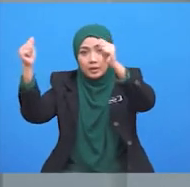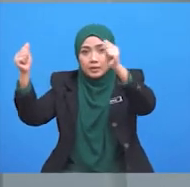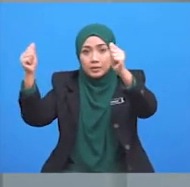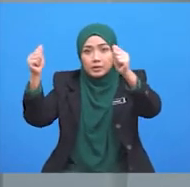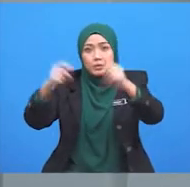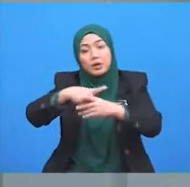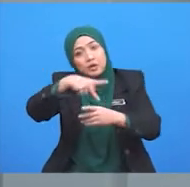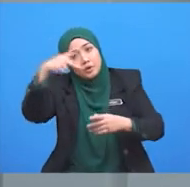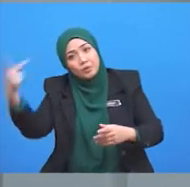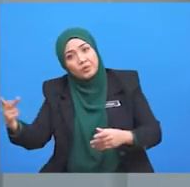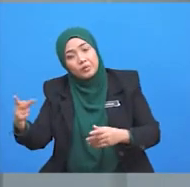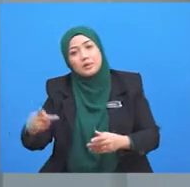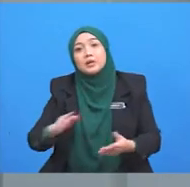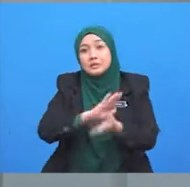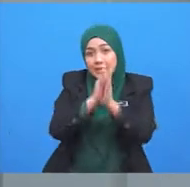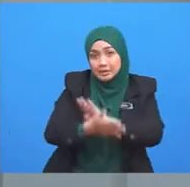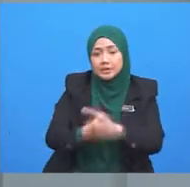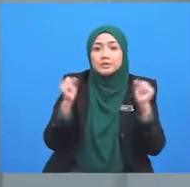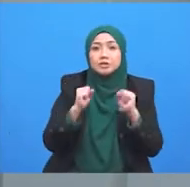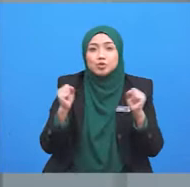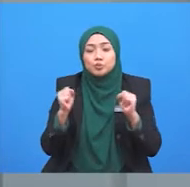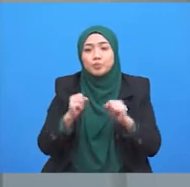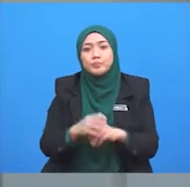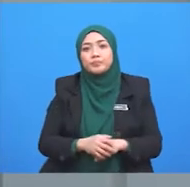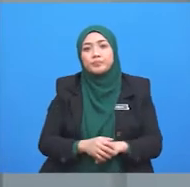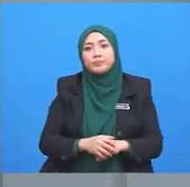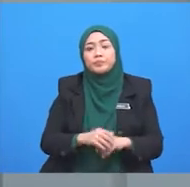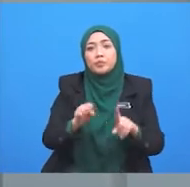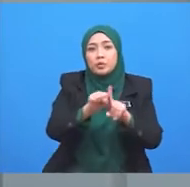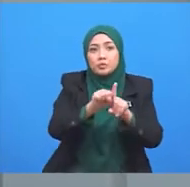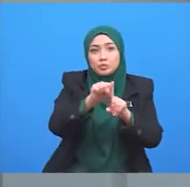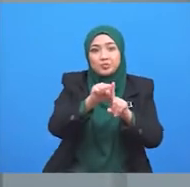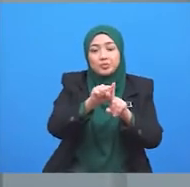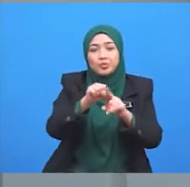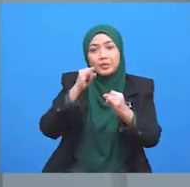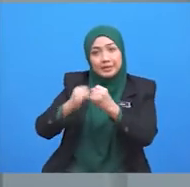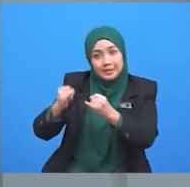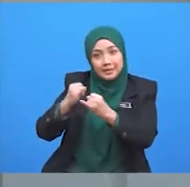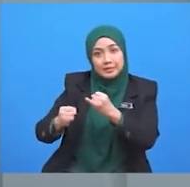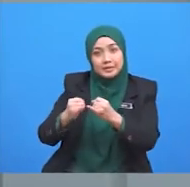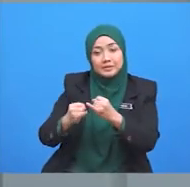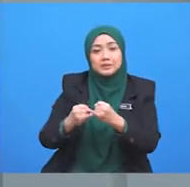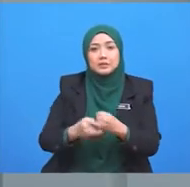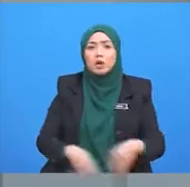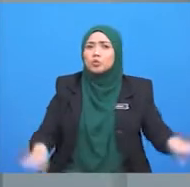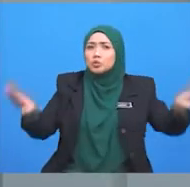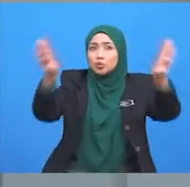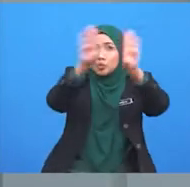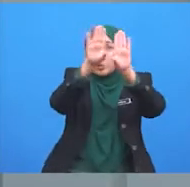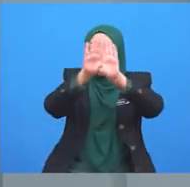yang mengalami musim sejuk. Unsur suhu dan iklim yang terakhir ialah letupan